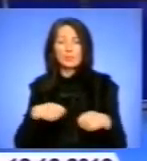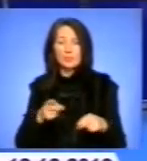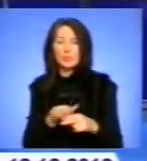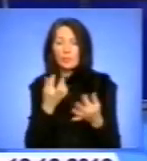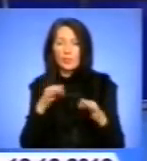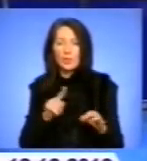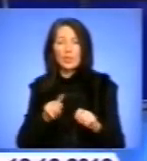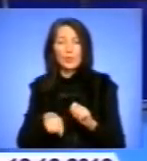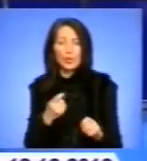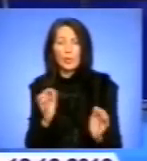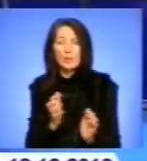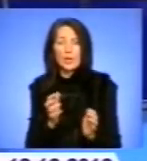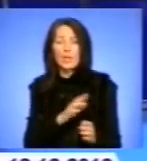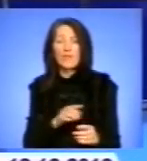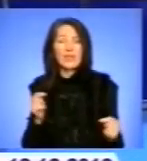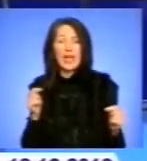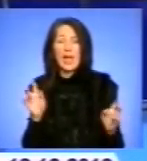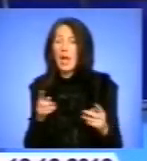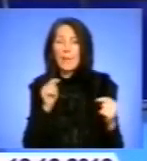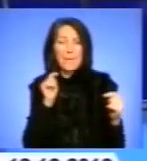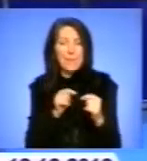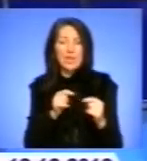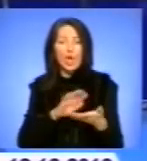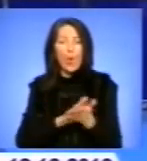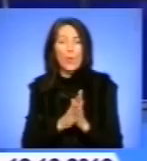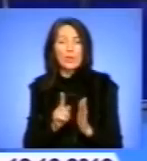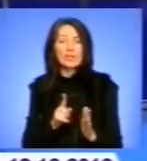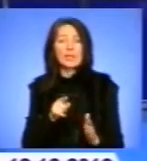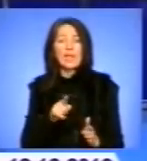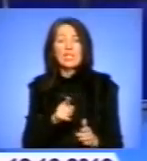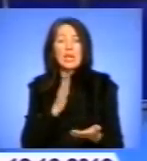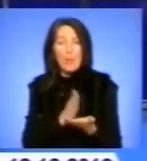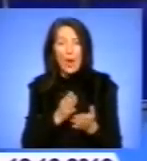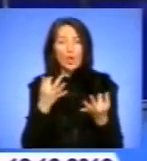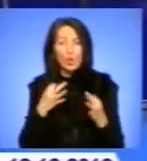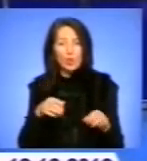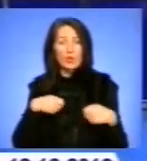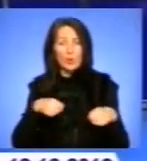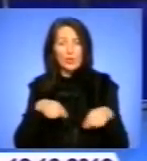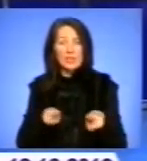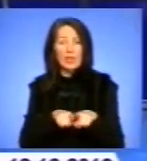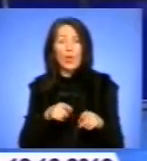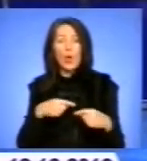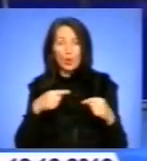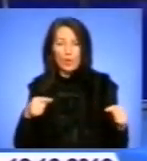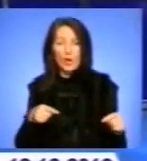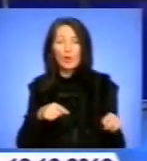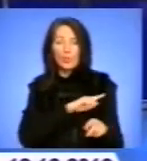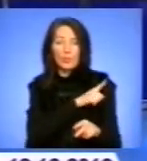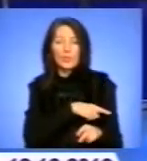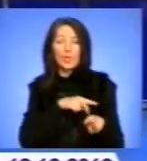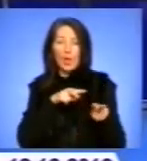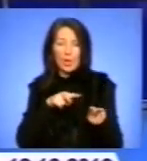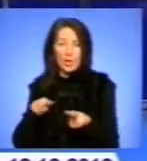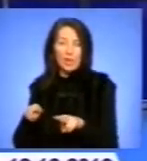їх у невідповідних умовах. Тож, за тим, чи мають дозвіл продавці такого товару, посилено наглядають працівники управління